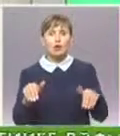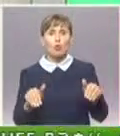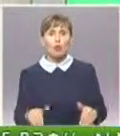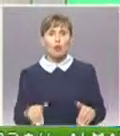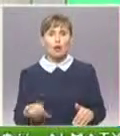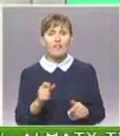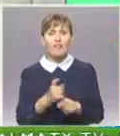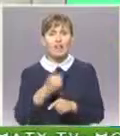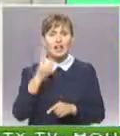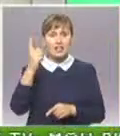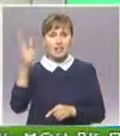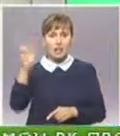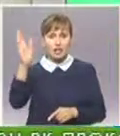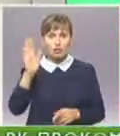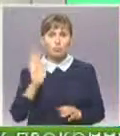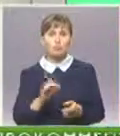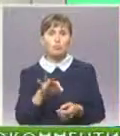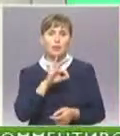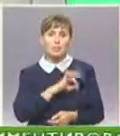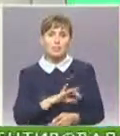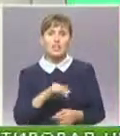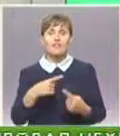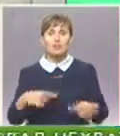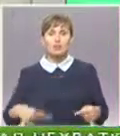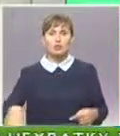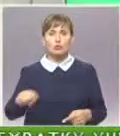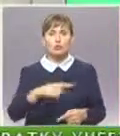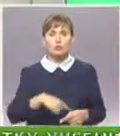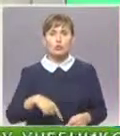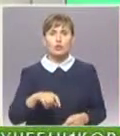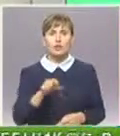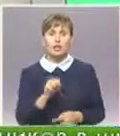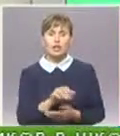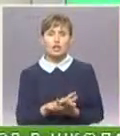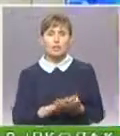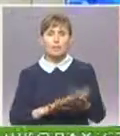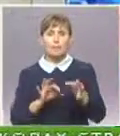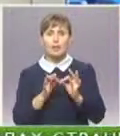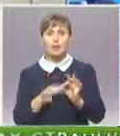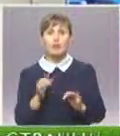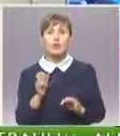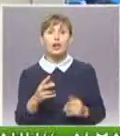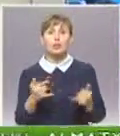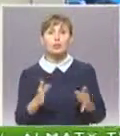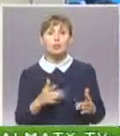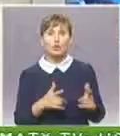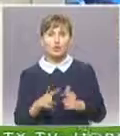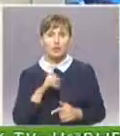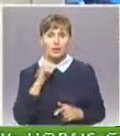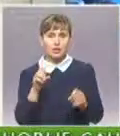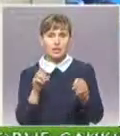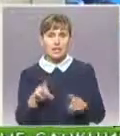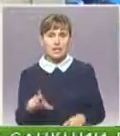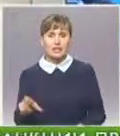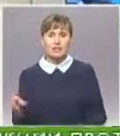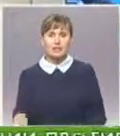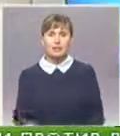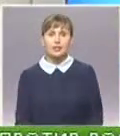отдельных колледжах, а в дальнейшем его станут применять и во всех других. Агирим Абдибек расскажет, как теперь будут готовить молодых